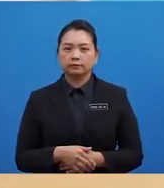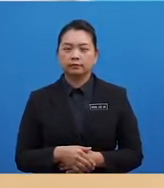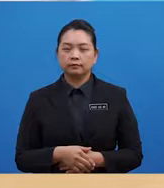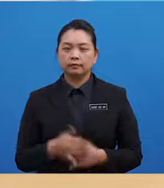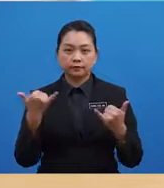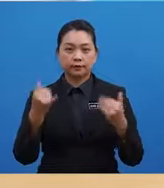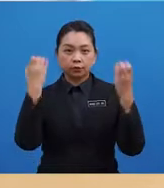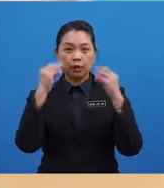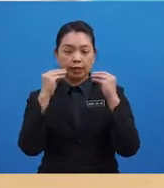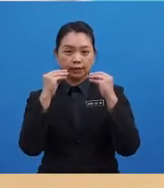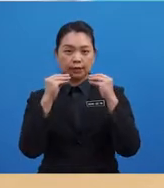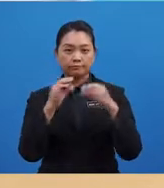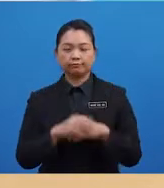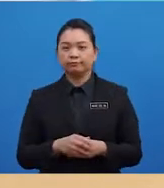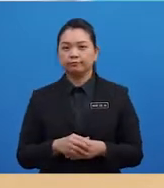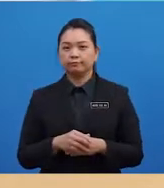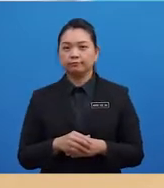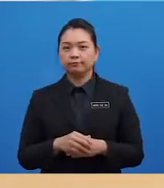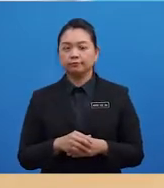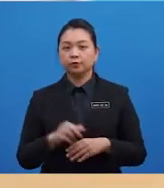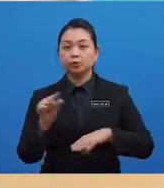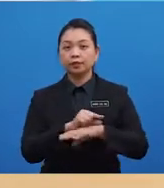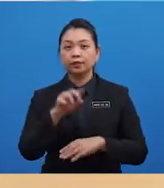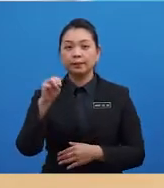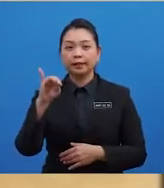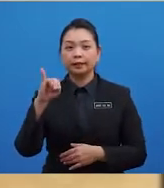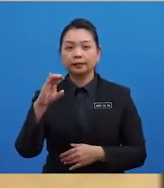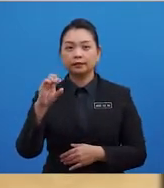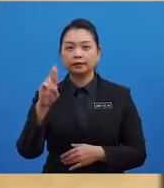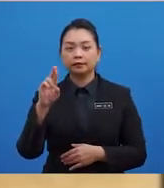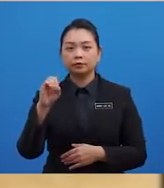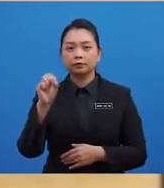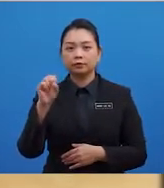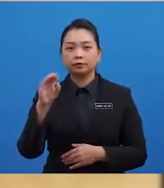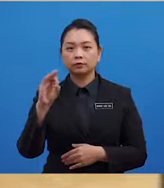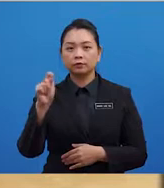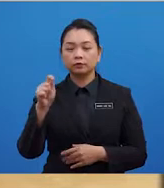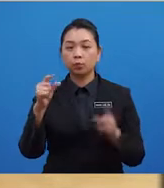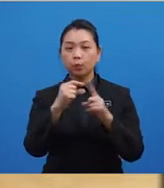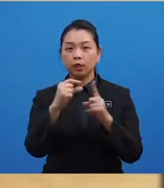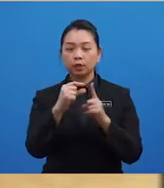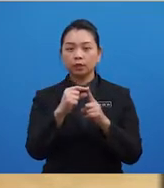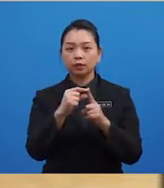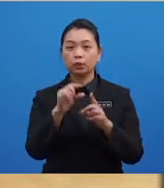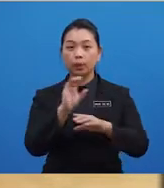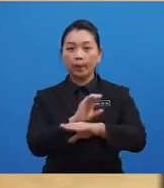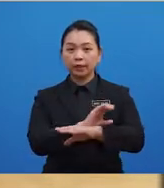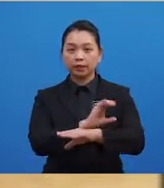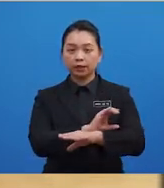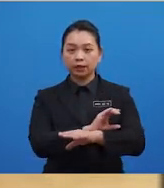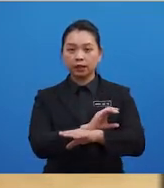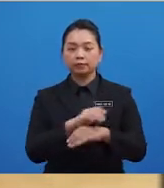Word. Tak sabar nak guna komputer kan murid-murid? Sebelum cikgu bimbing murid-murid